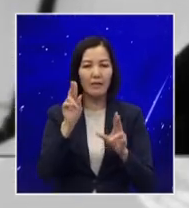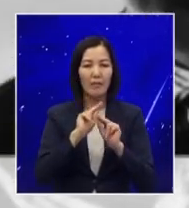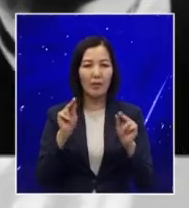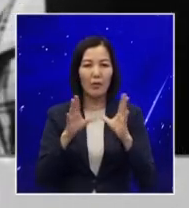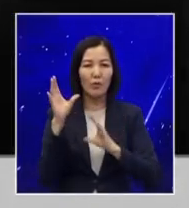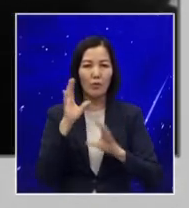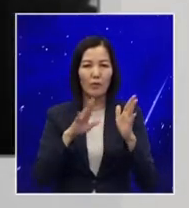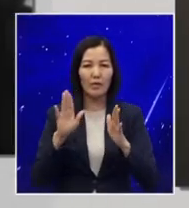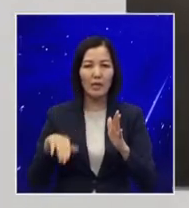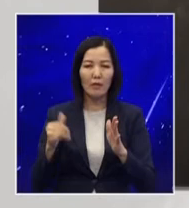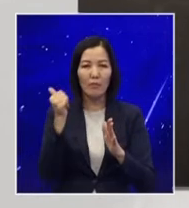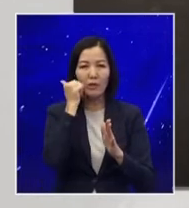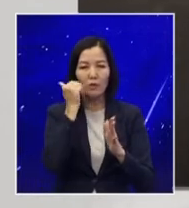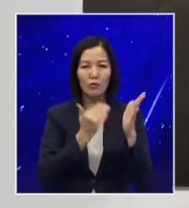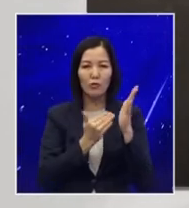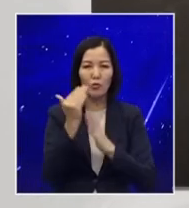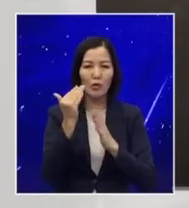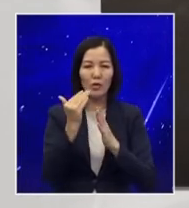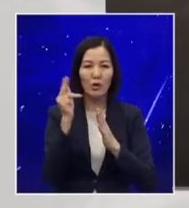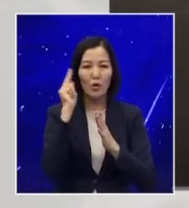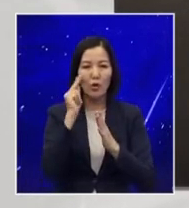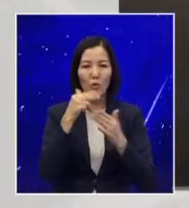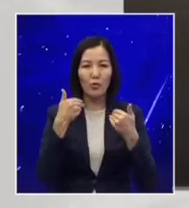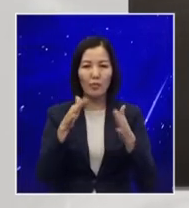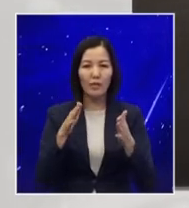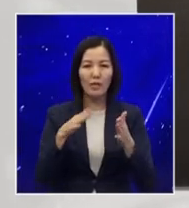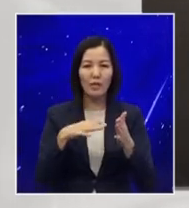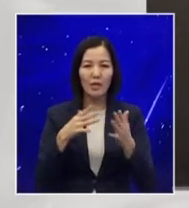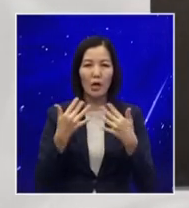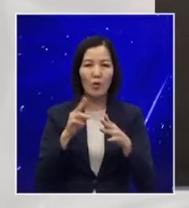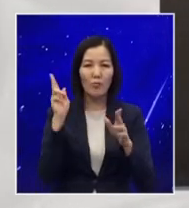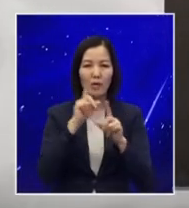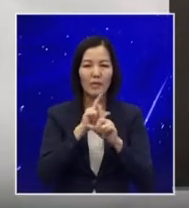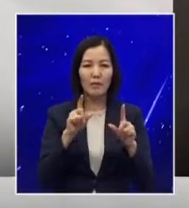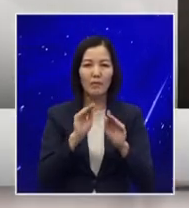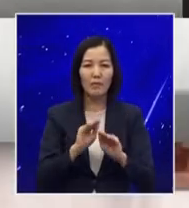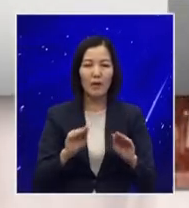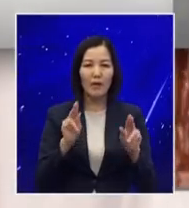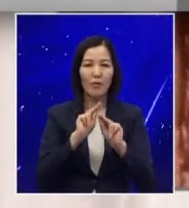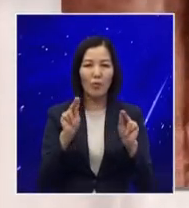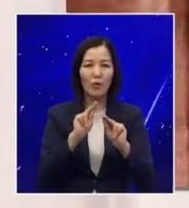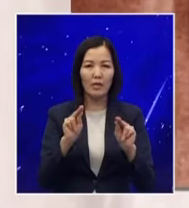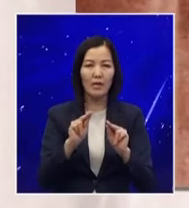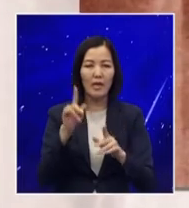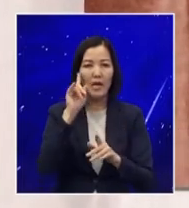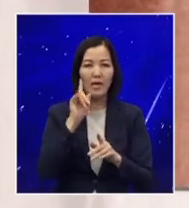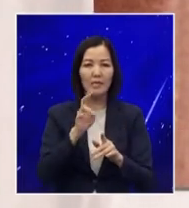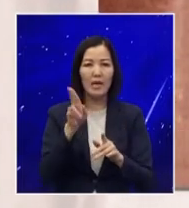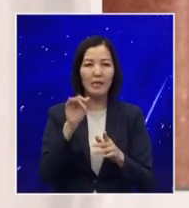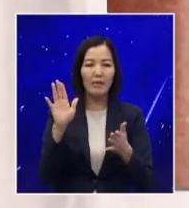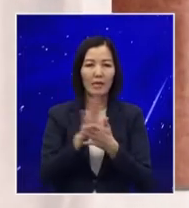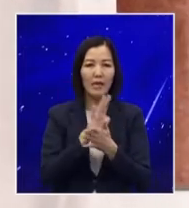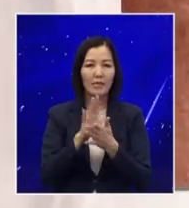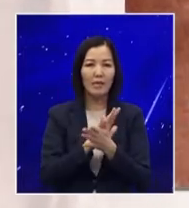институтын, кейіннен Мәскеуде жоғары әдеби курсты бітірген. Біраз жыл ауыл мектебінде бала оқытқан. Қазақ әдебиеті газеті,